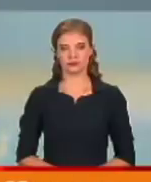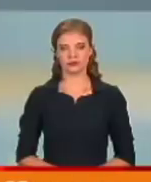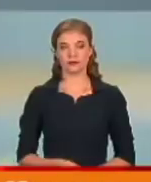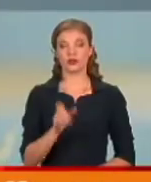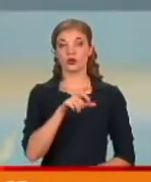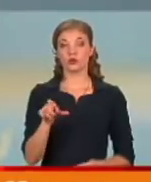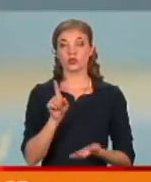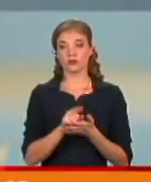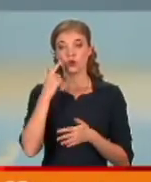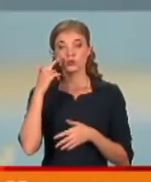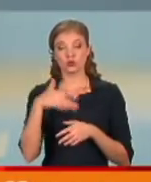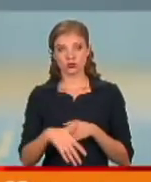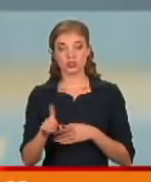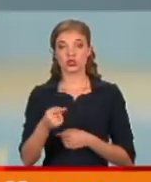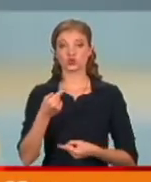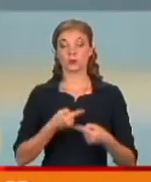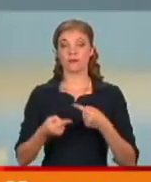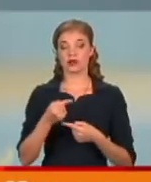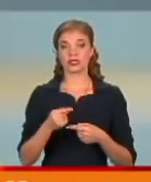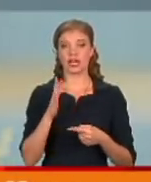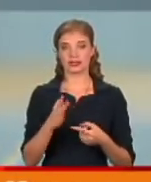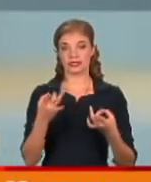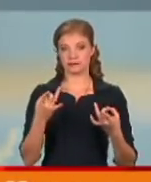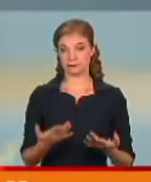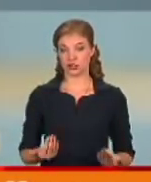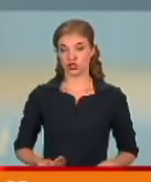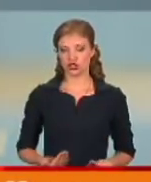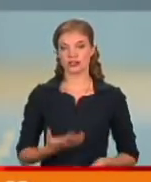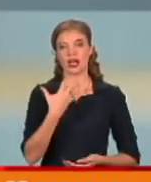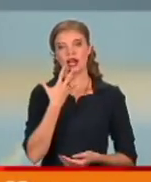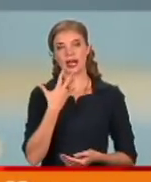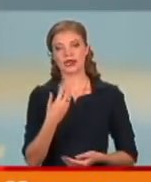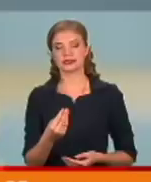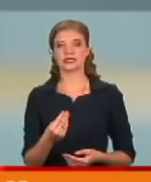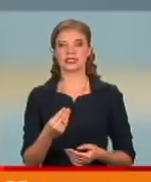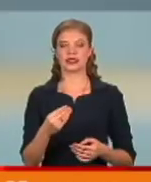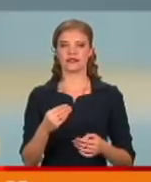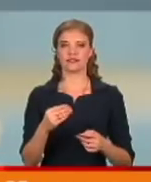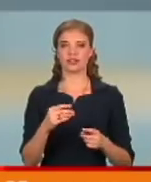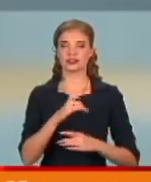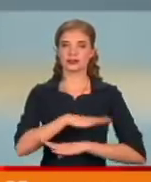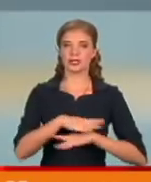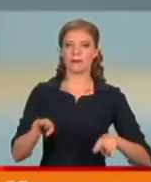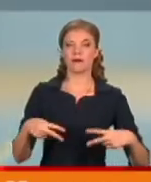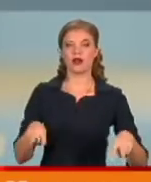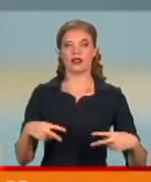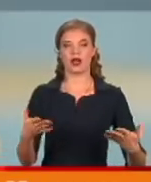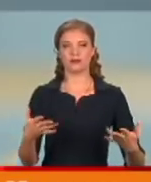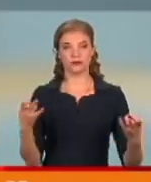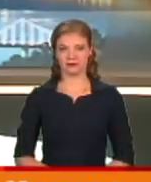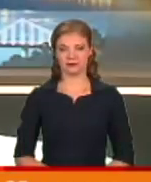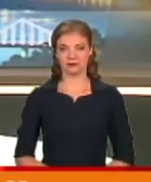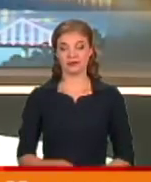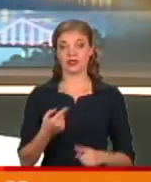Люди мають розуміти, що повертатися в мирне життя, красиве таке, от, з балами,